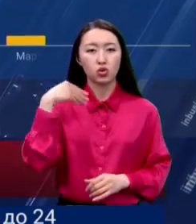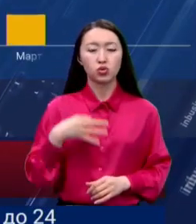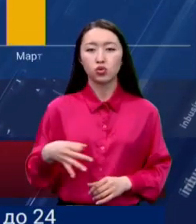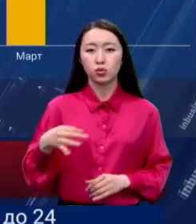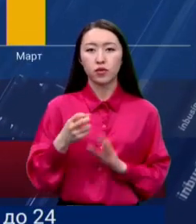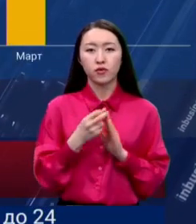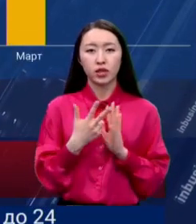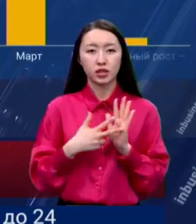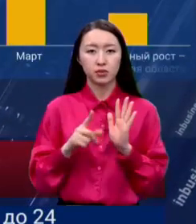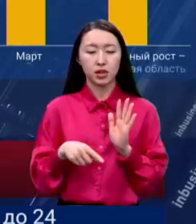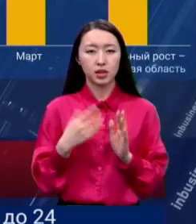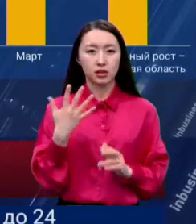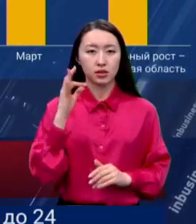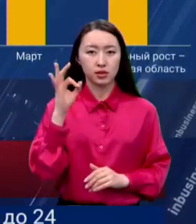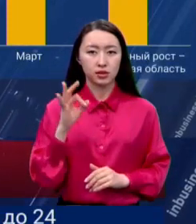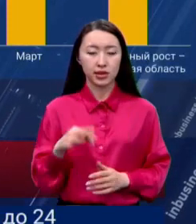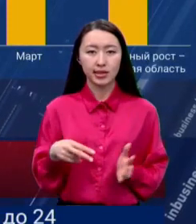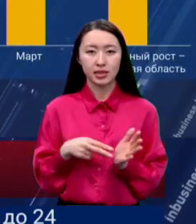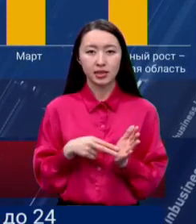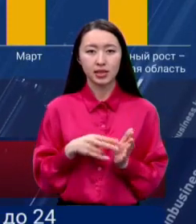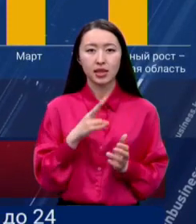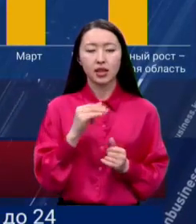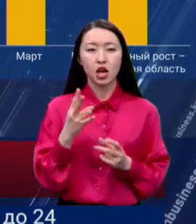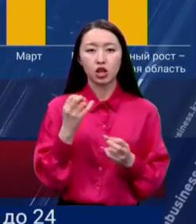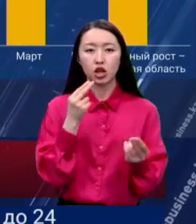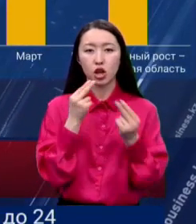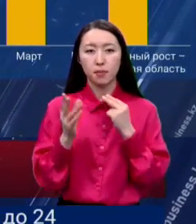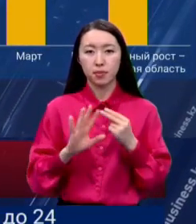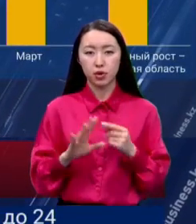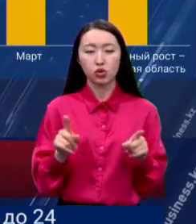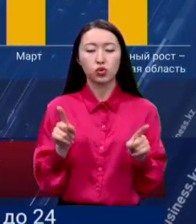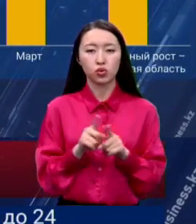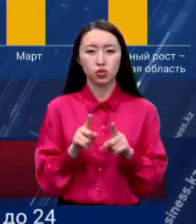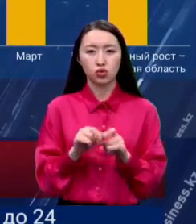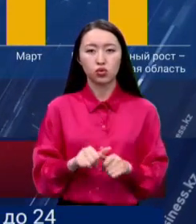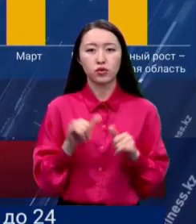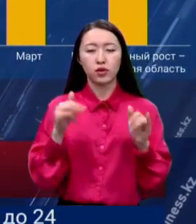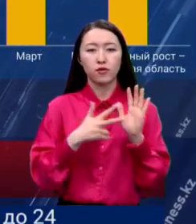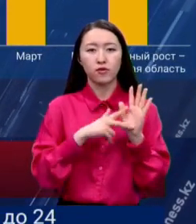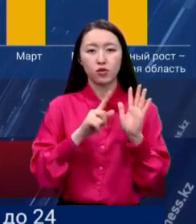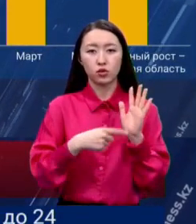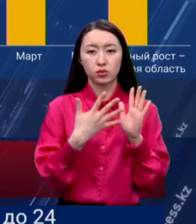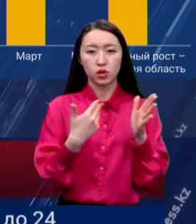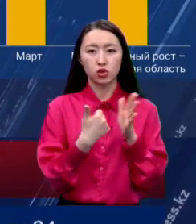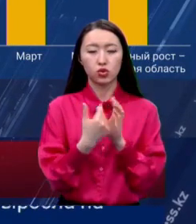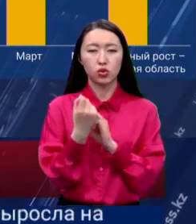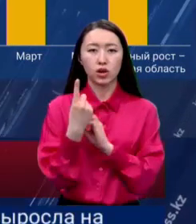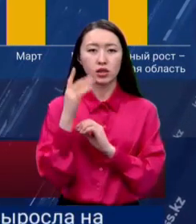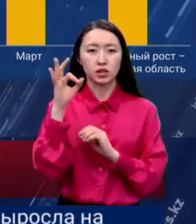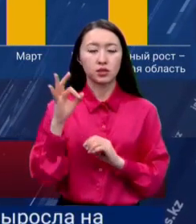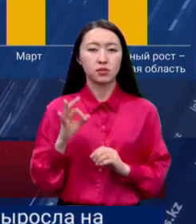– 18,5%. Цены на непродовольственные товары также увеличились – с 8,5% до